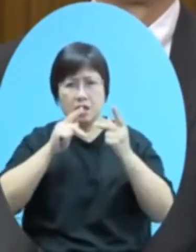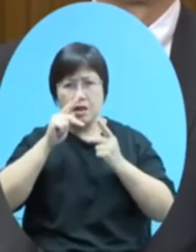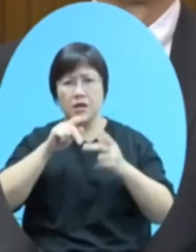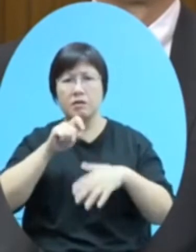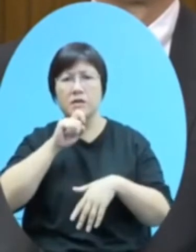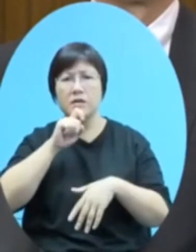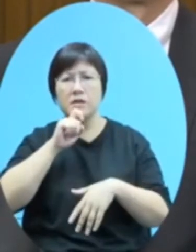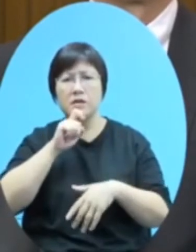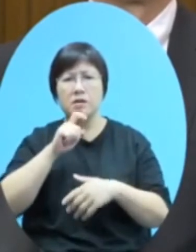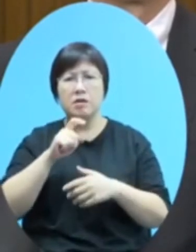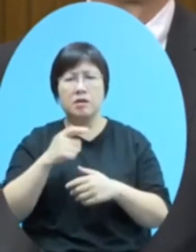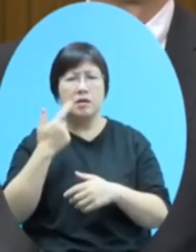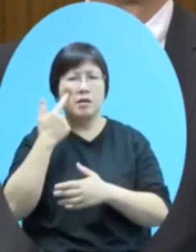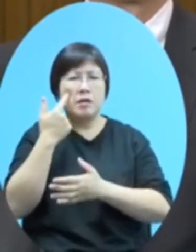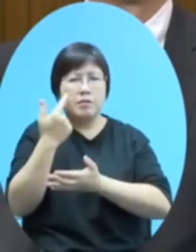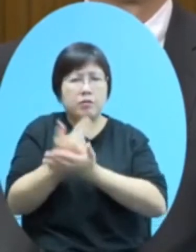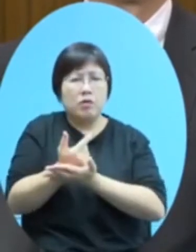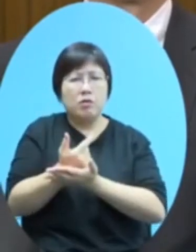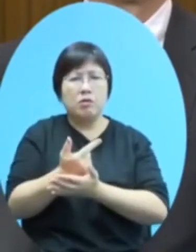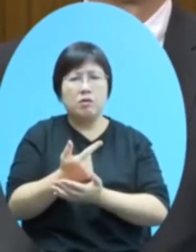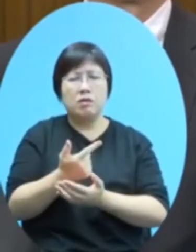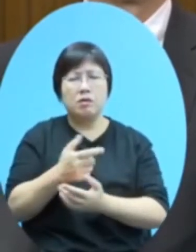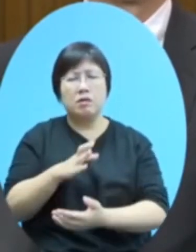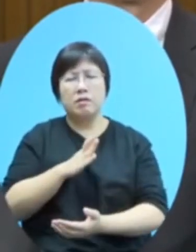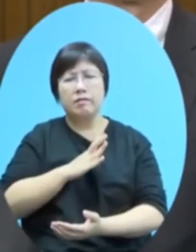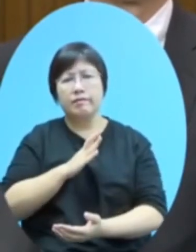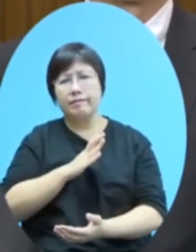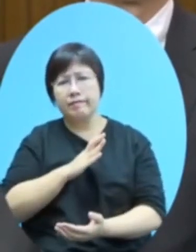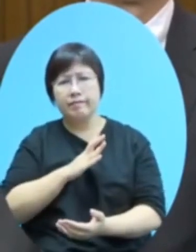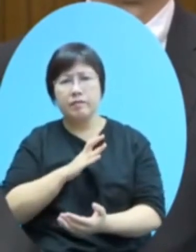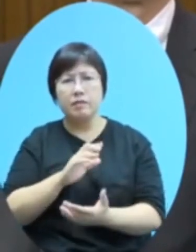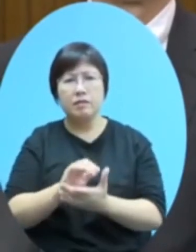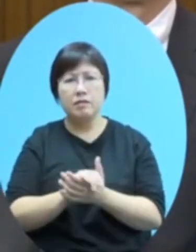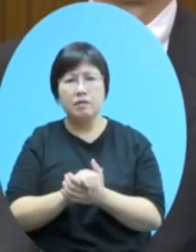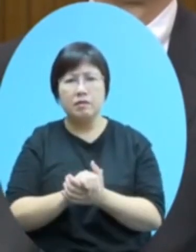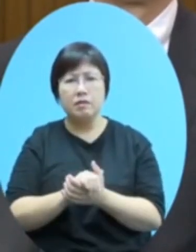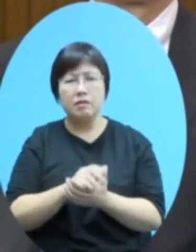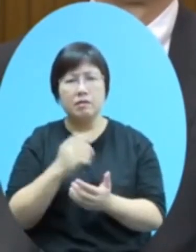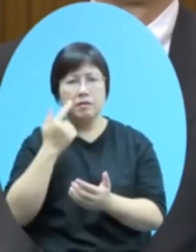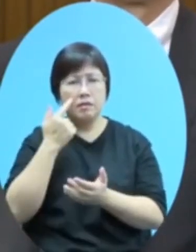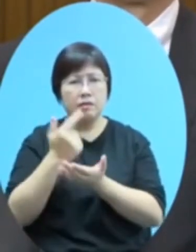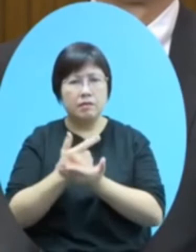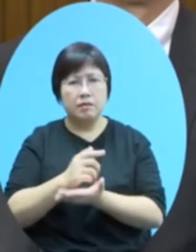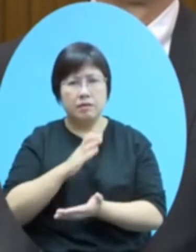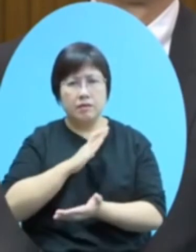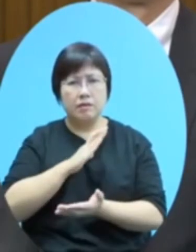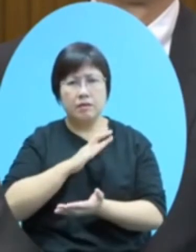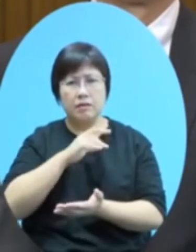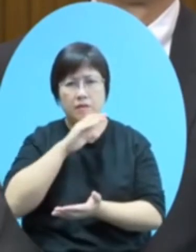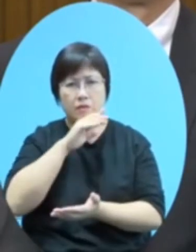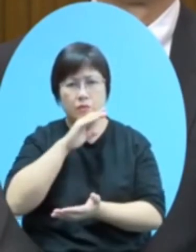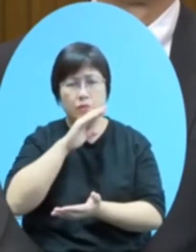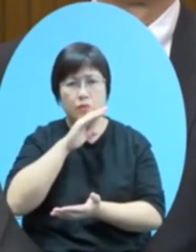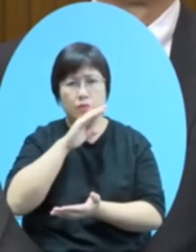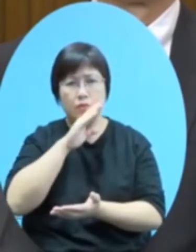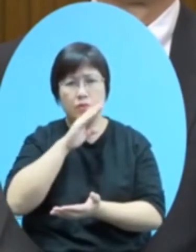了一個非常之嚴峻的局面。這個嚴峻的局面，如果不能